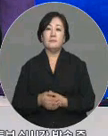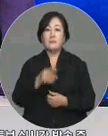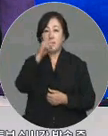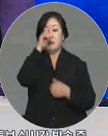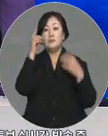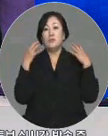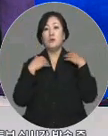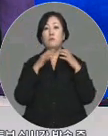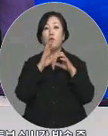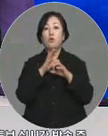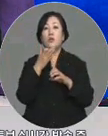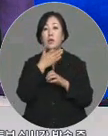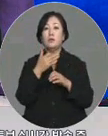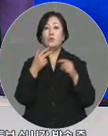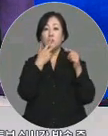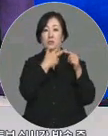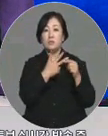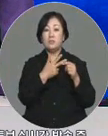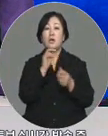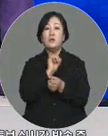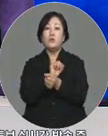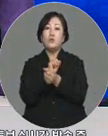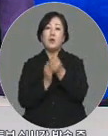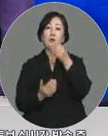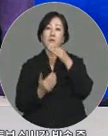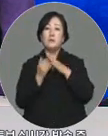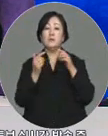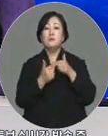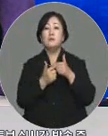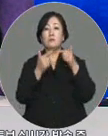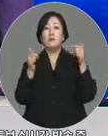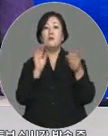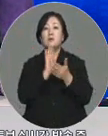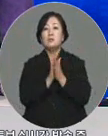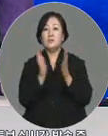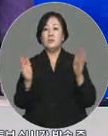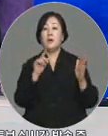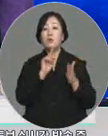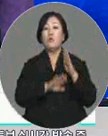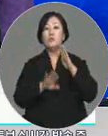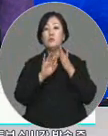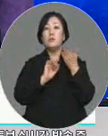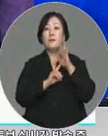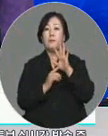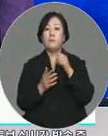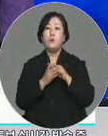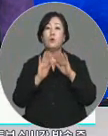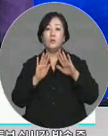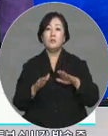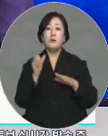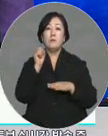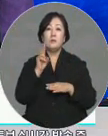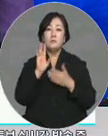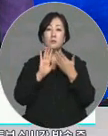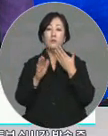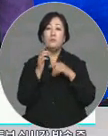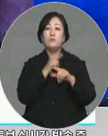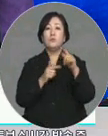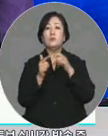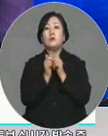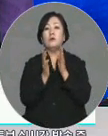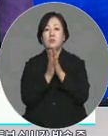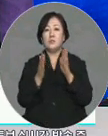정부가 코로나19 7차 유행 시작을 공식화했습니다. 울산에서도 최근 며칠간 코로나19 확진자